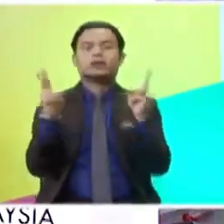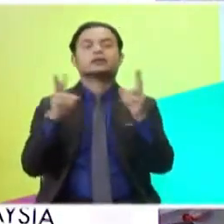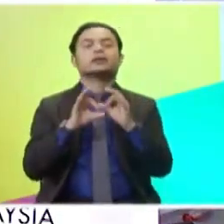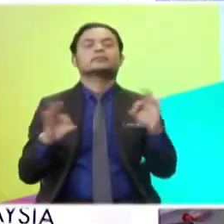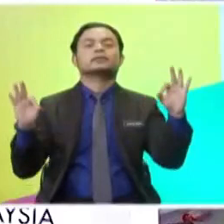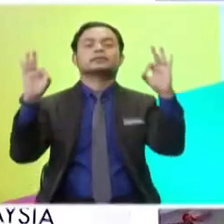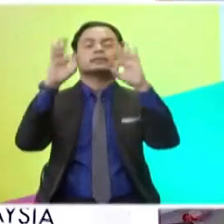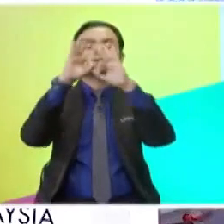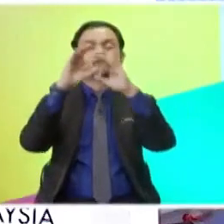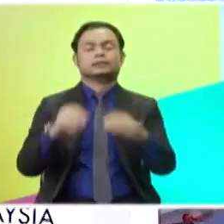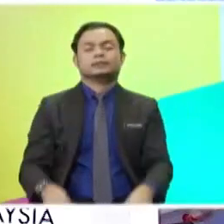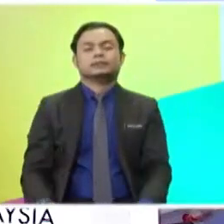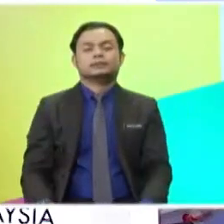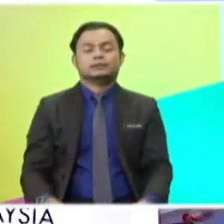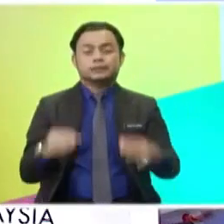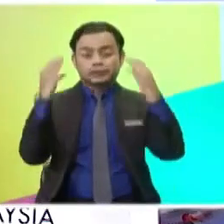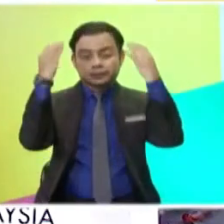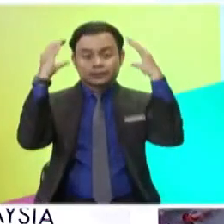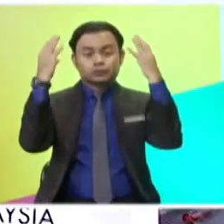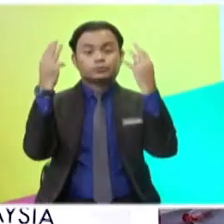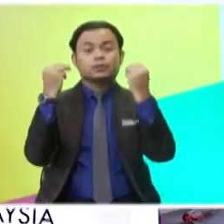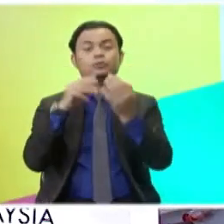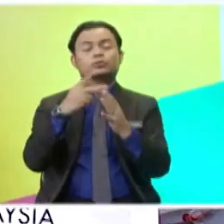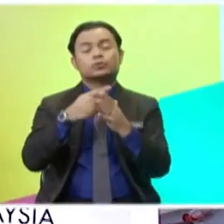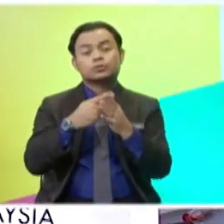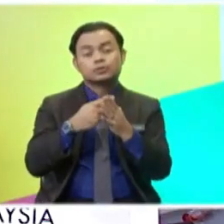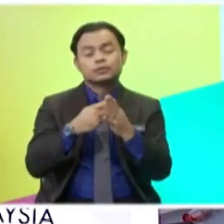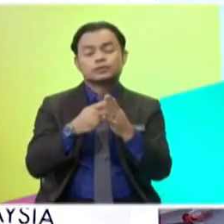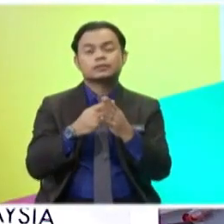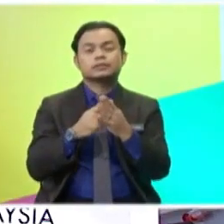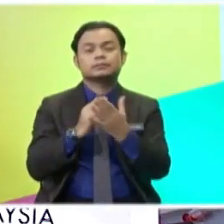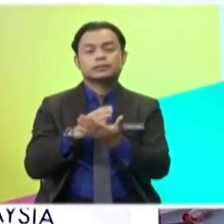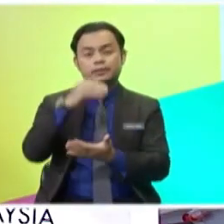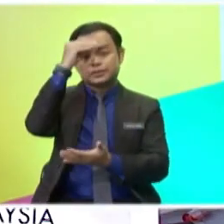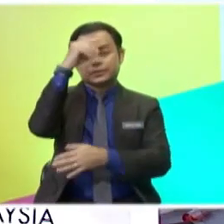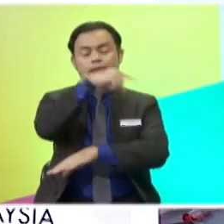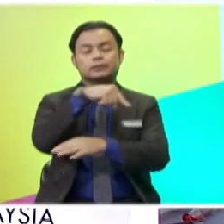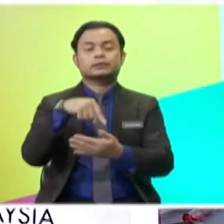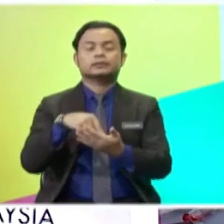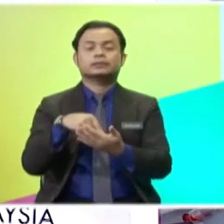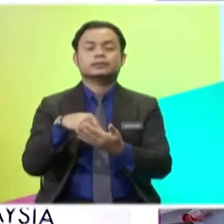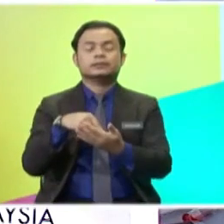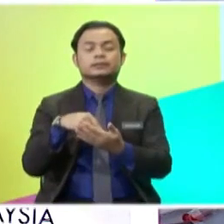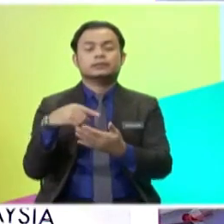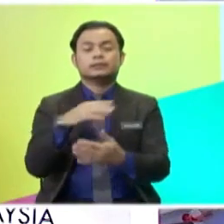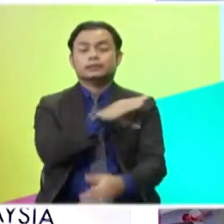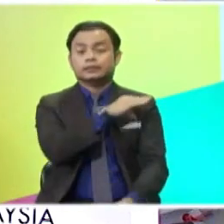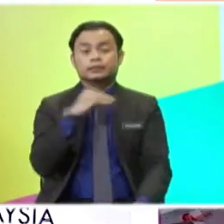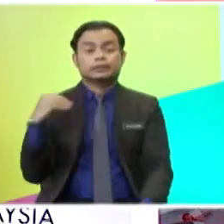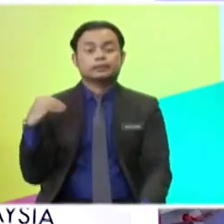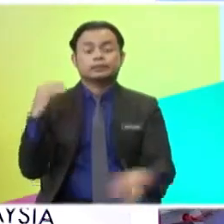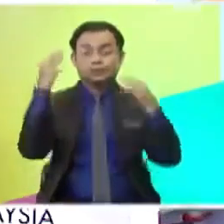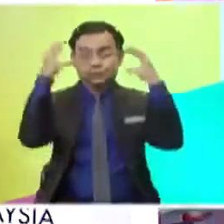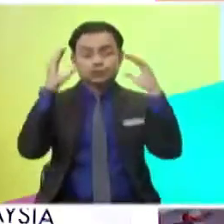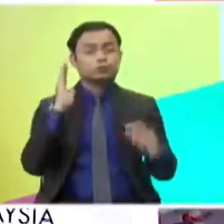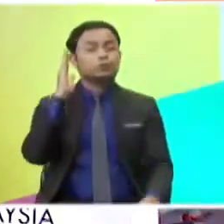cikgu berkongsi tentang isi pelajaran pada hari ini, cikgu juga akan cuba mengenakan tips-tips, tips-tips